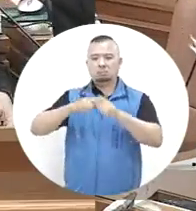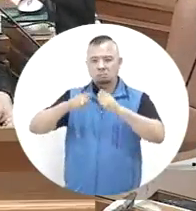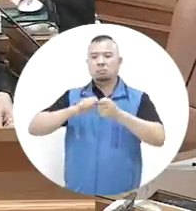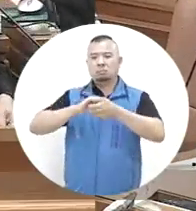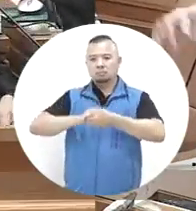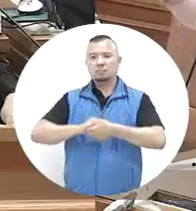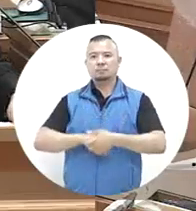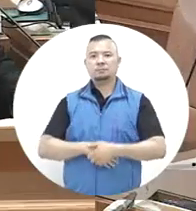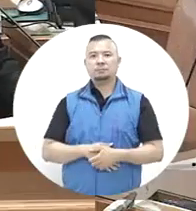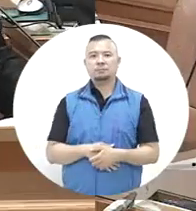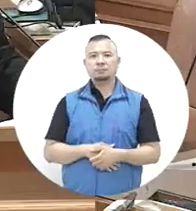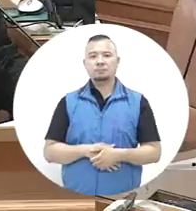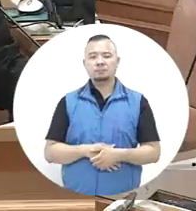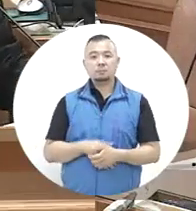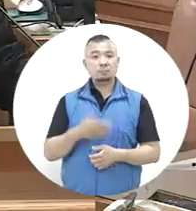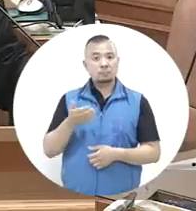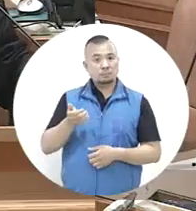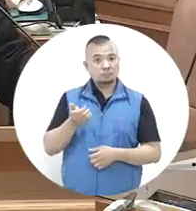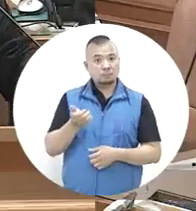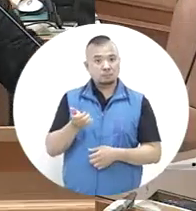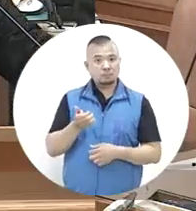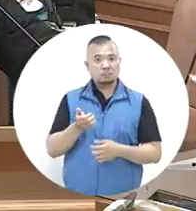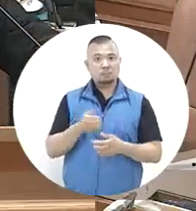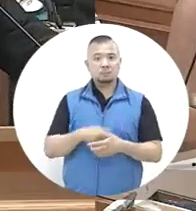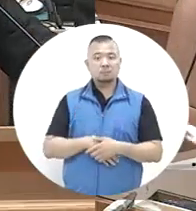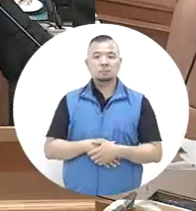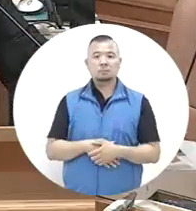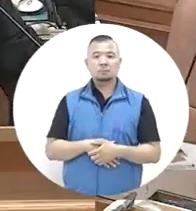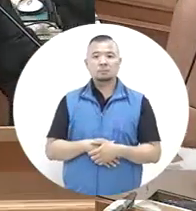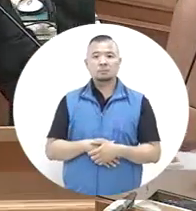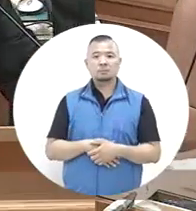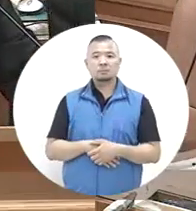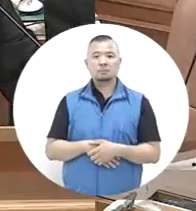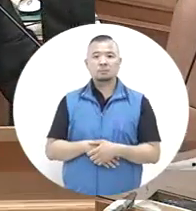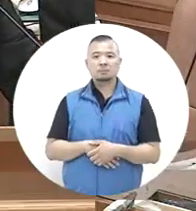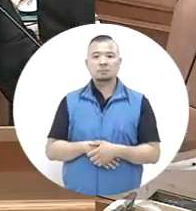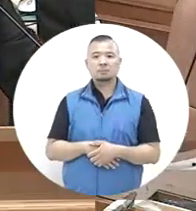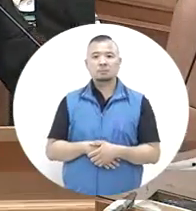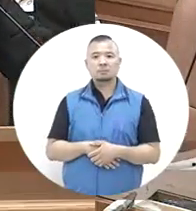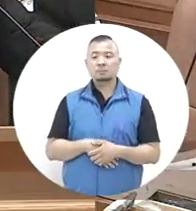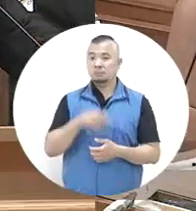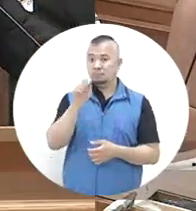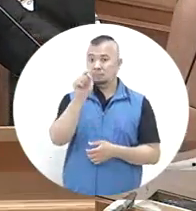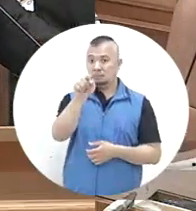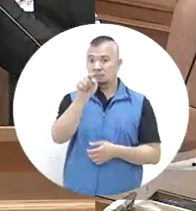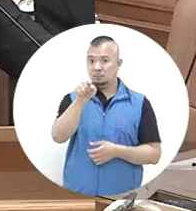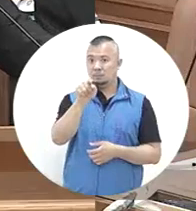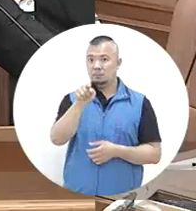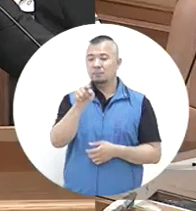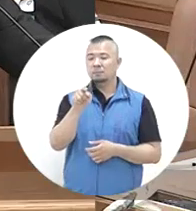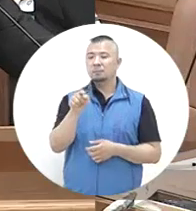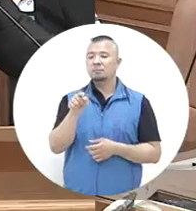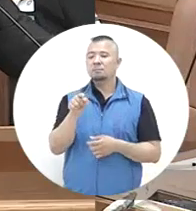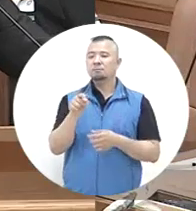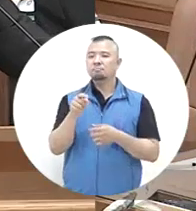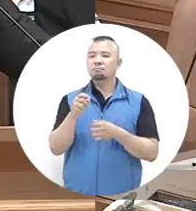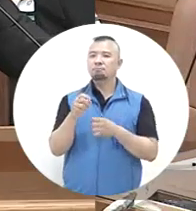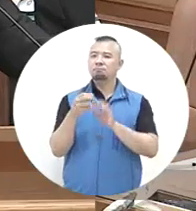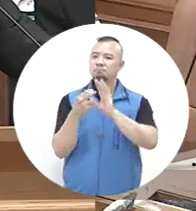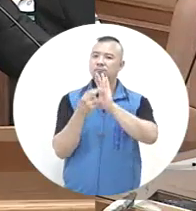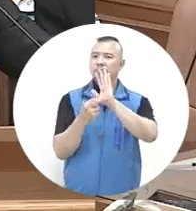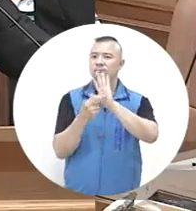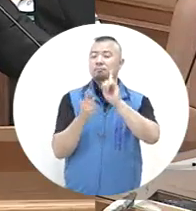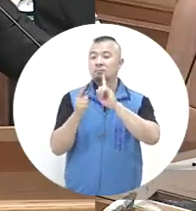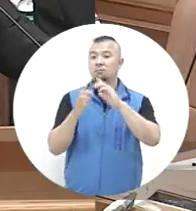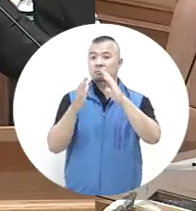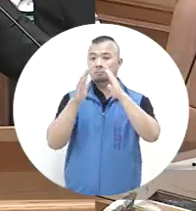哈。刚刚你一开以前呐、啊，以前你的态度是很多市政当然你负责，